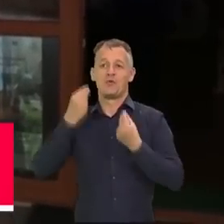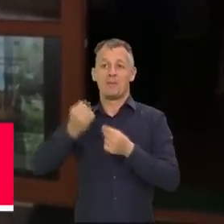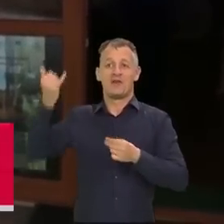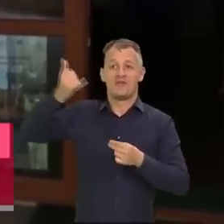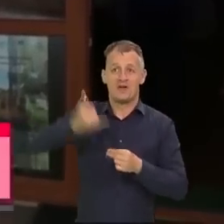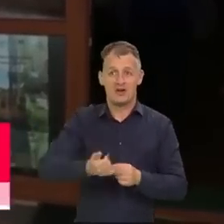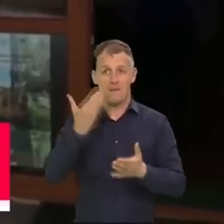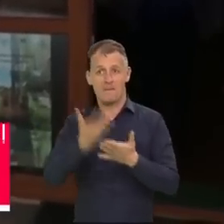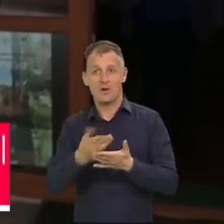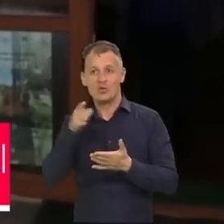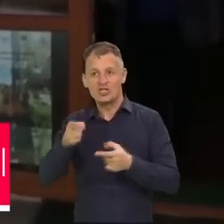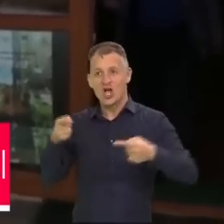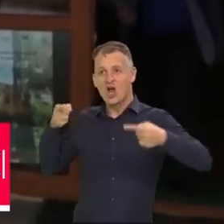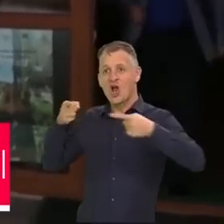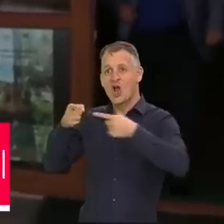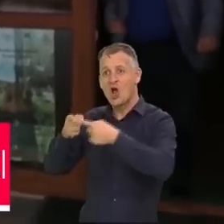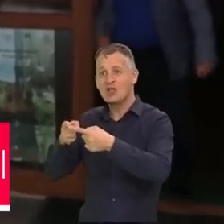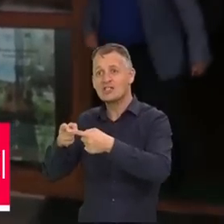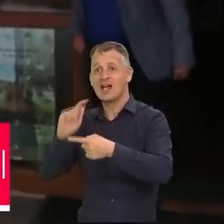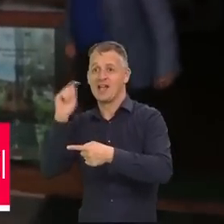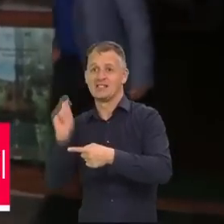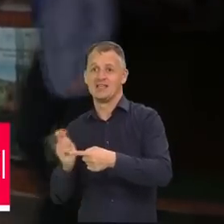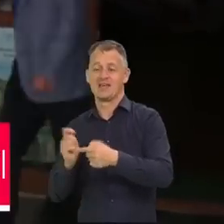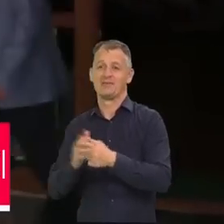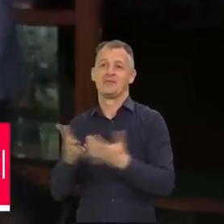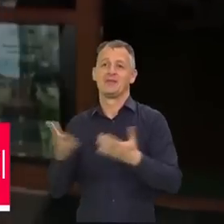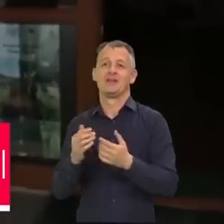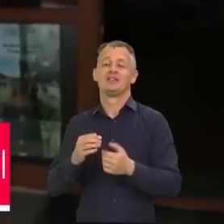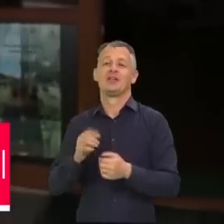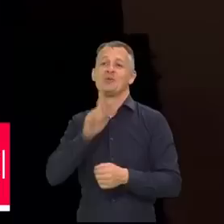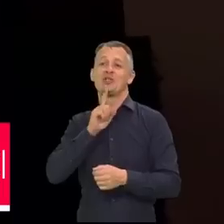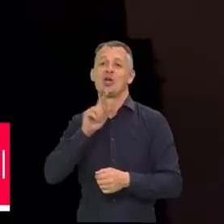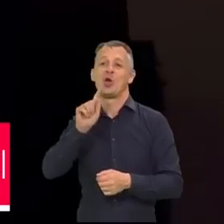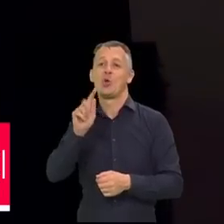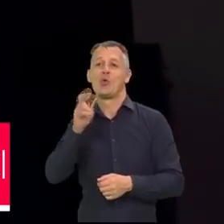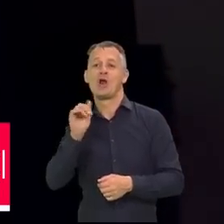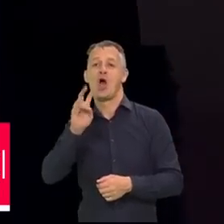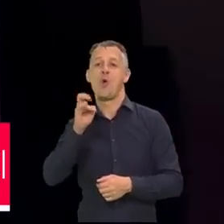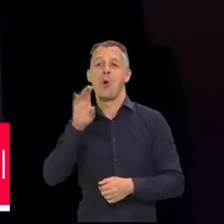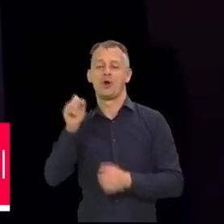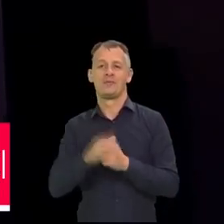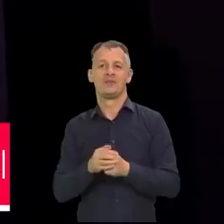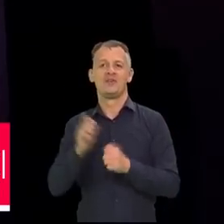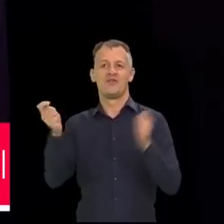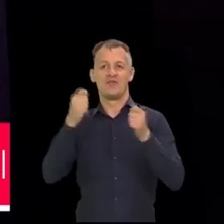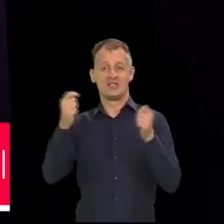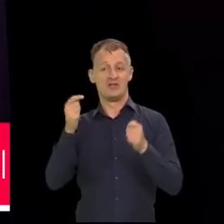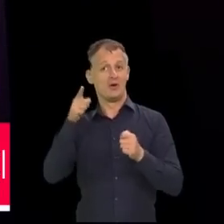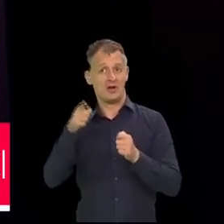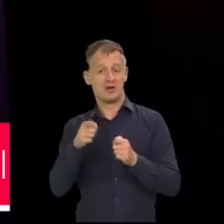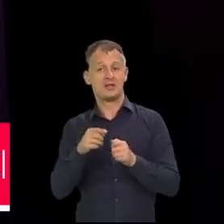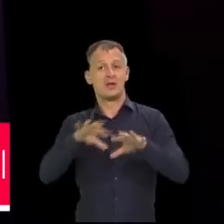pentru acest colț mioritic al țării, care este gura humorului. Festivalul Toamnă la Voroneț, al cărui partener media